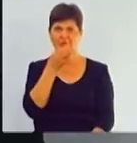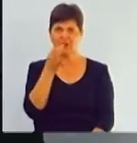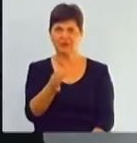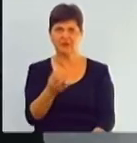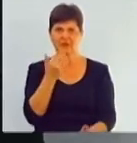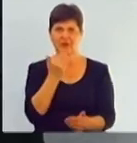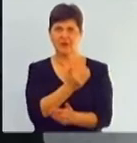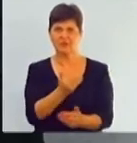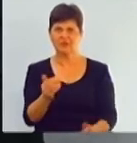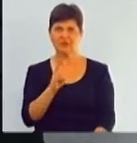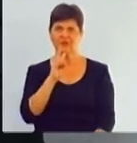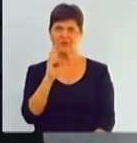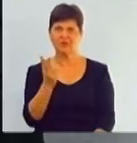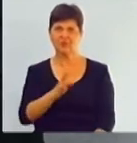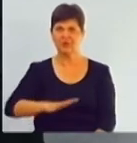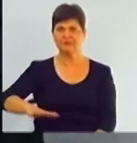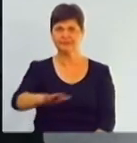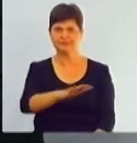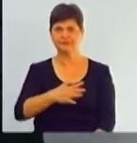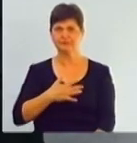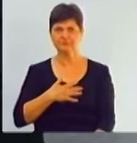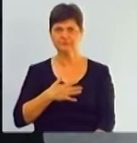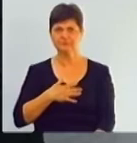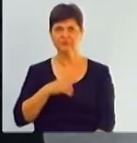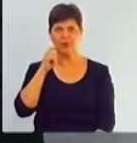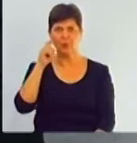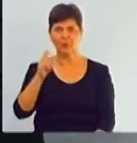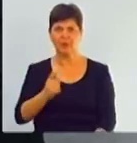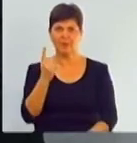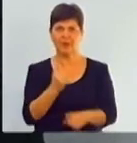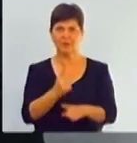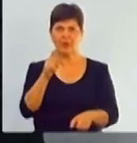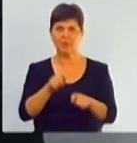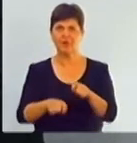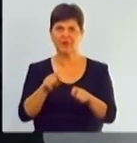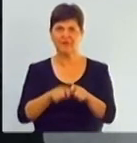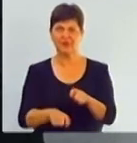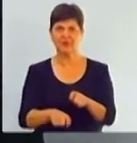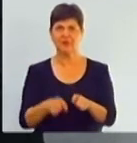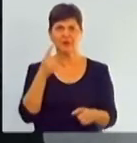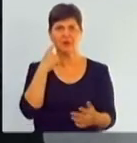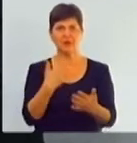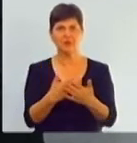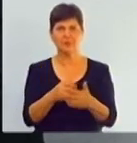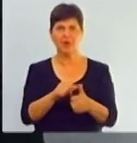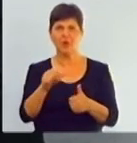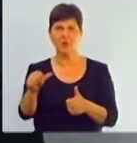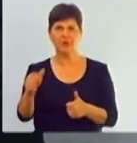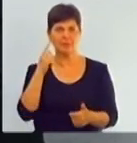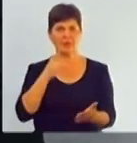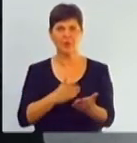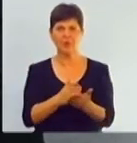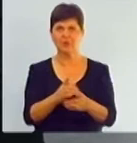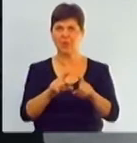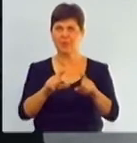2 роки діяв на території нашої країни мораторій на проведення перевірок, тобто окремі категорії об'єктів, а саме